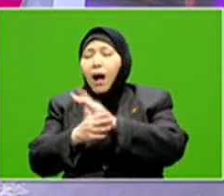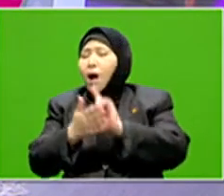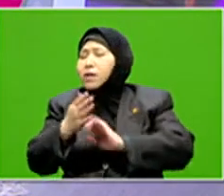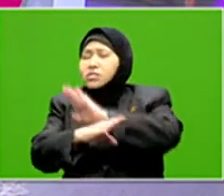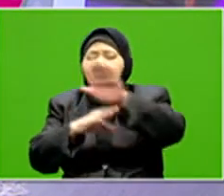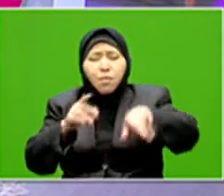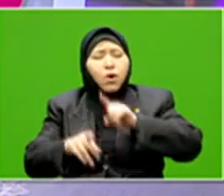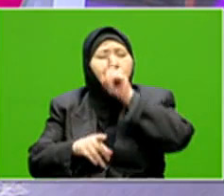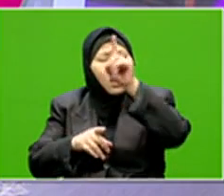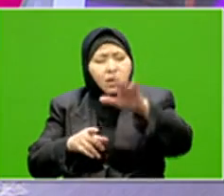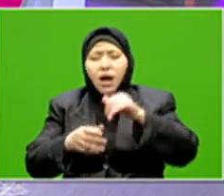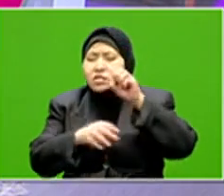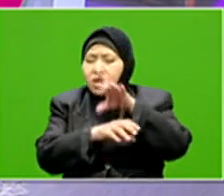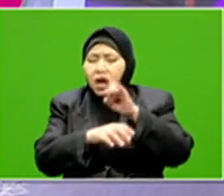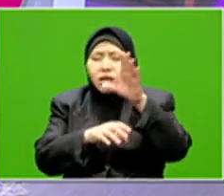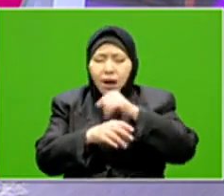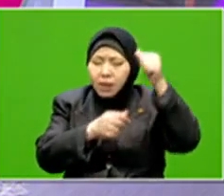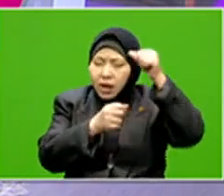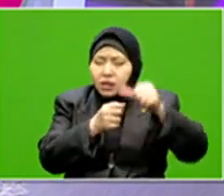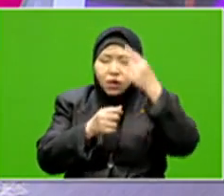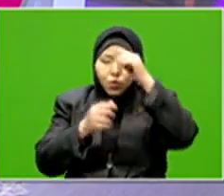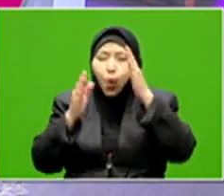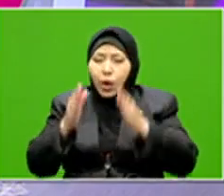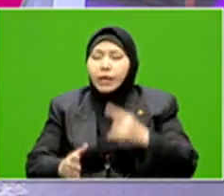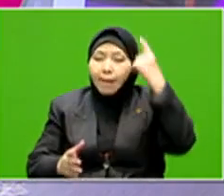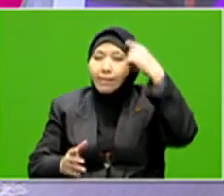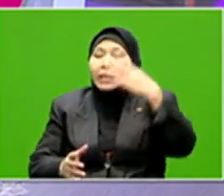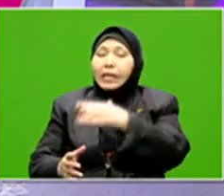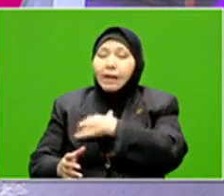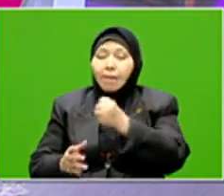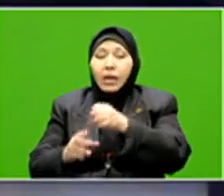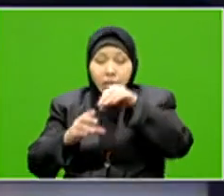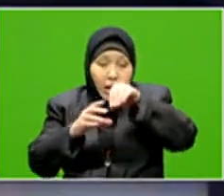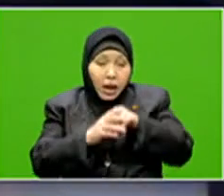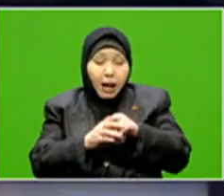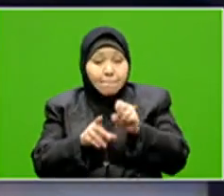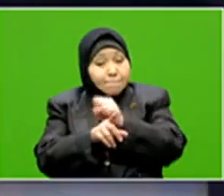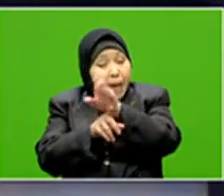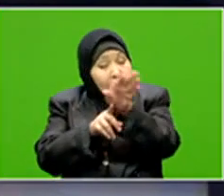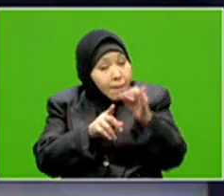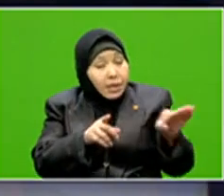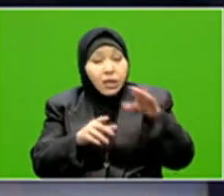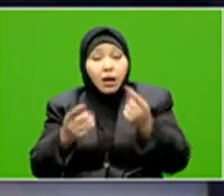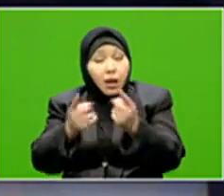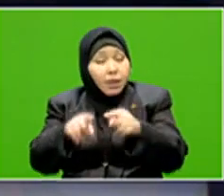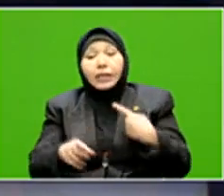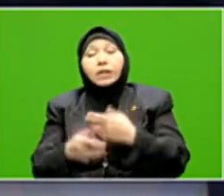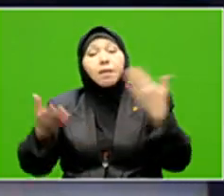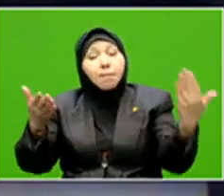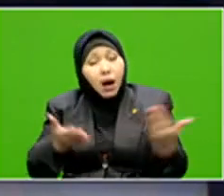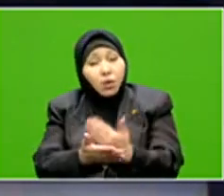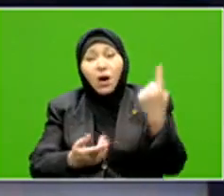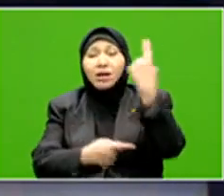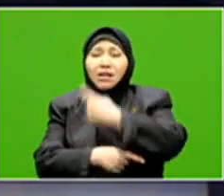kebenaran, nasihat dan peringatan bagi orang-orang yang beriman. Dalam keadaan pandemik yang berlaku, dalam keadaan kita baru sahaja hari